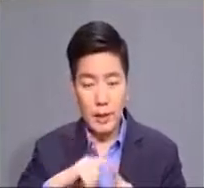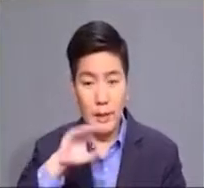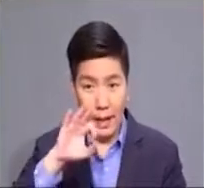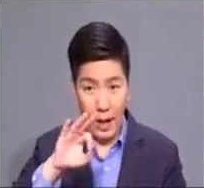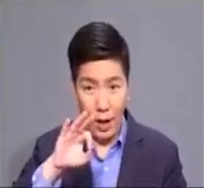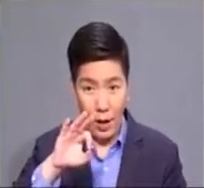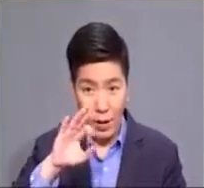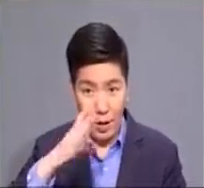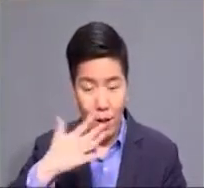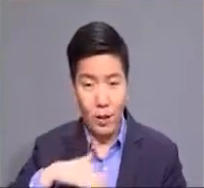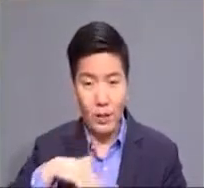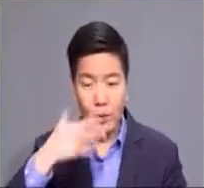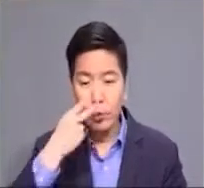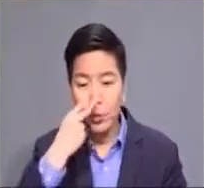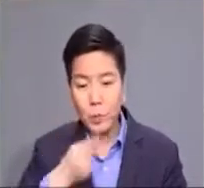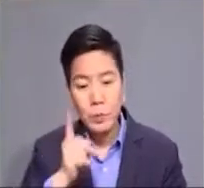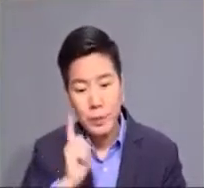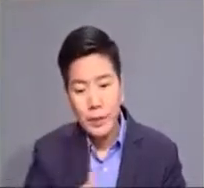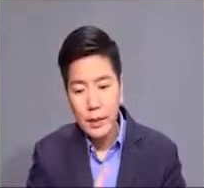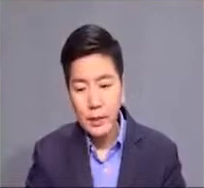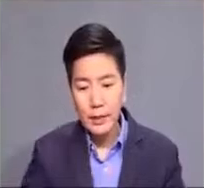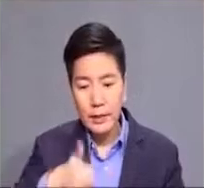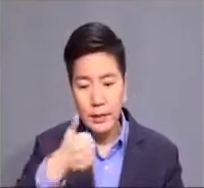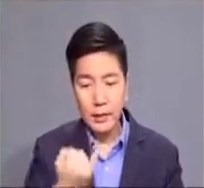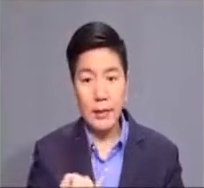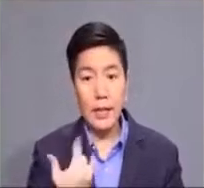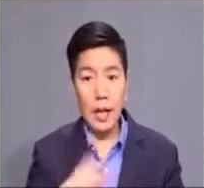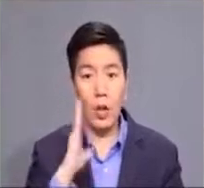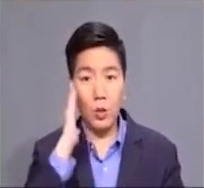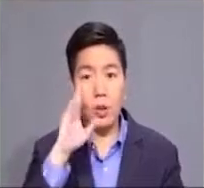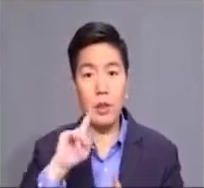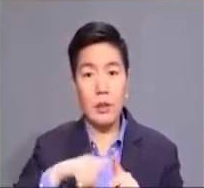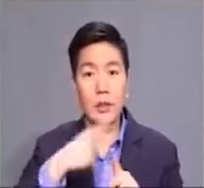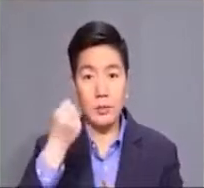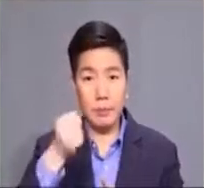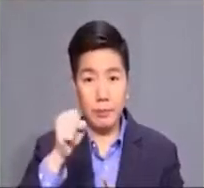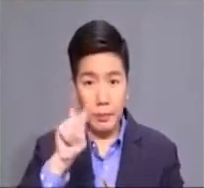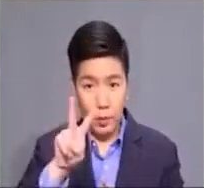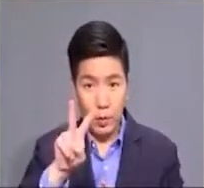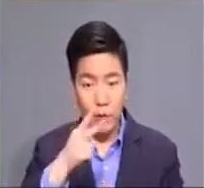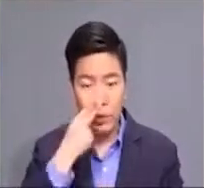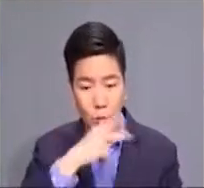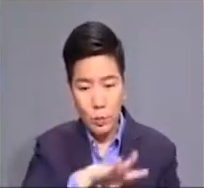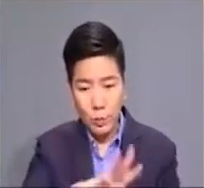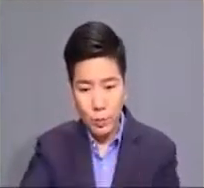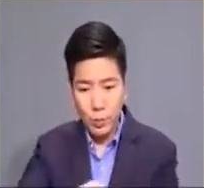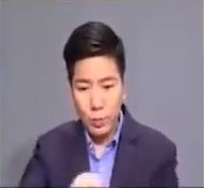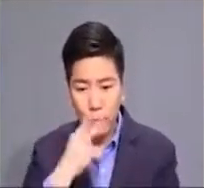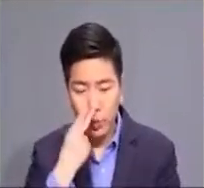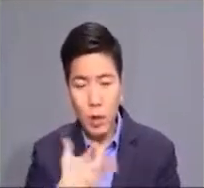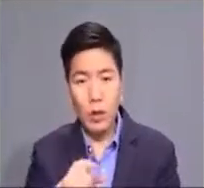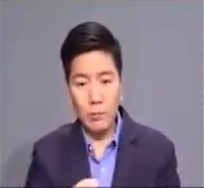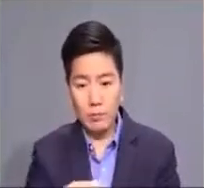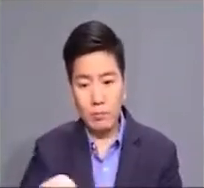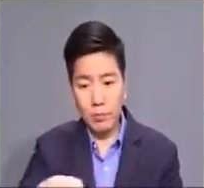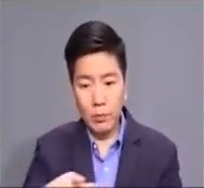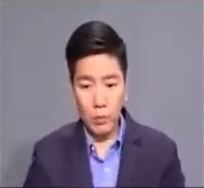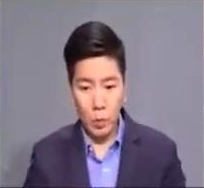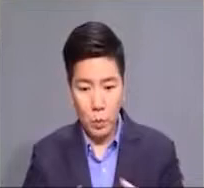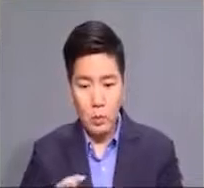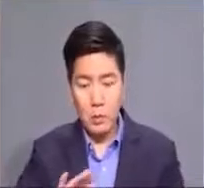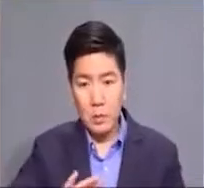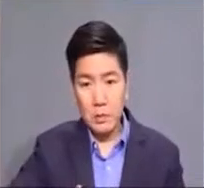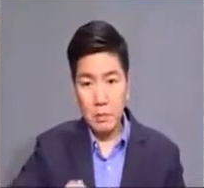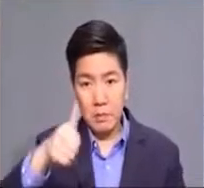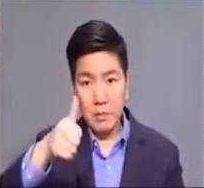อบนึงนะไปดูซิเป็นยังไงพอสุดท้ายเดือนธันวาไปเก็บข้อมูลเพื่อพิสูจน์ว่าดีขึ้นจริ